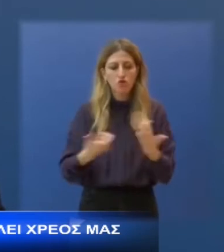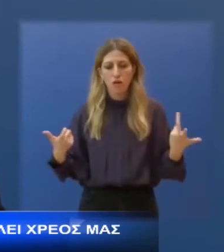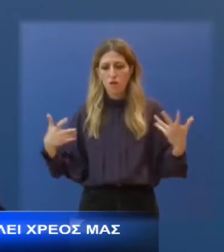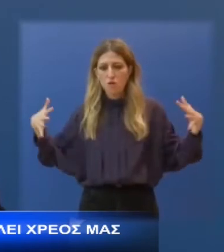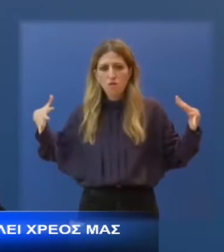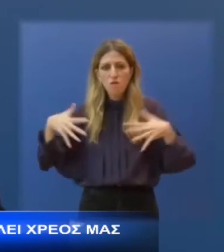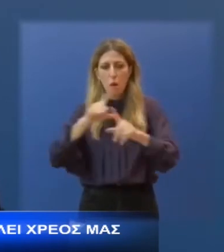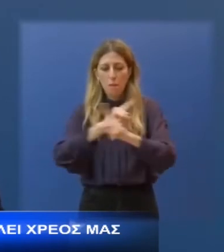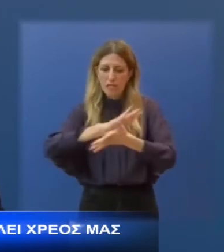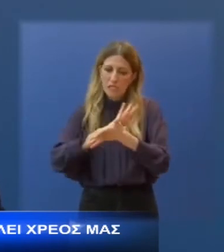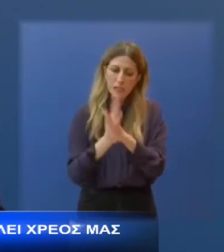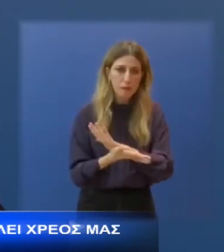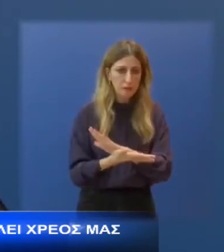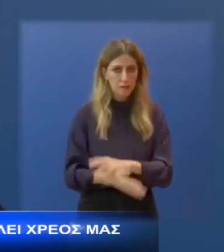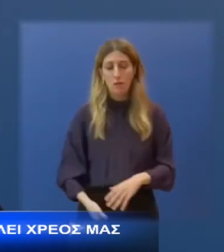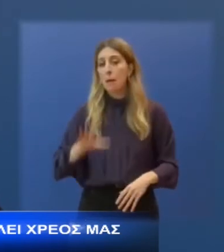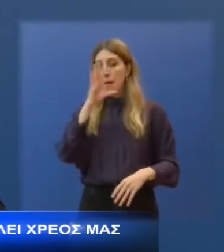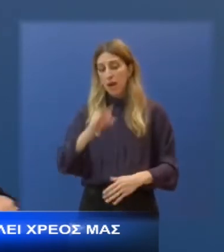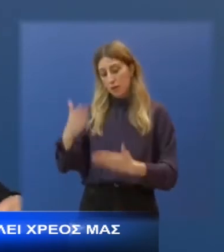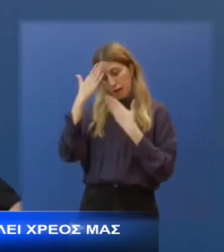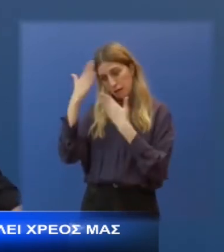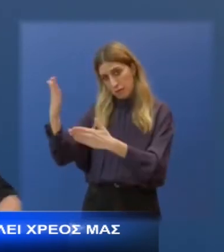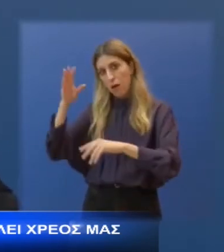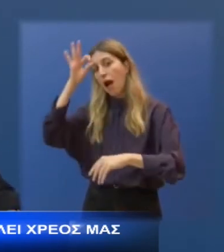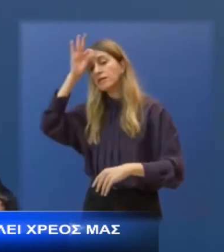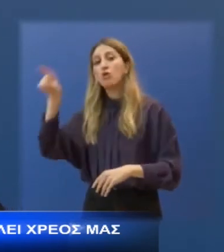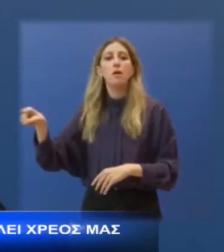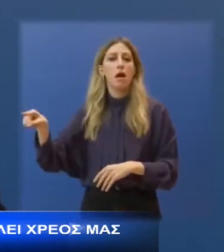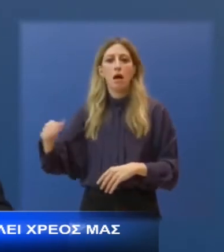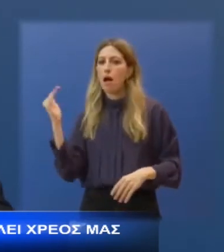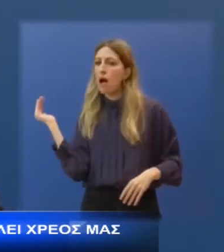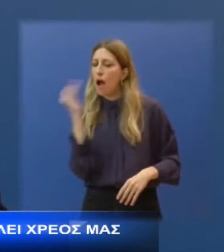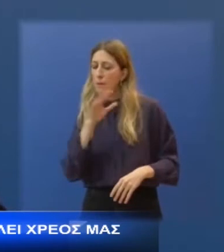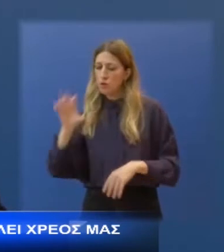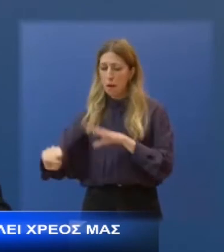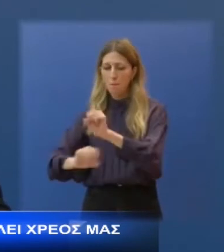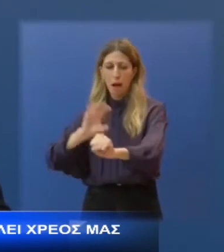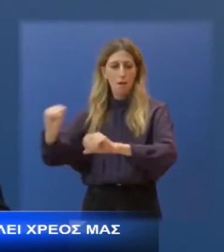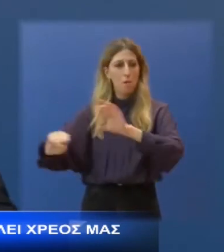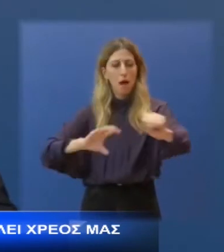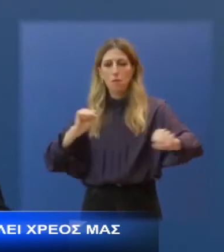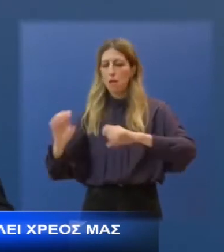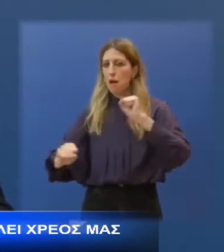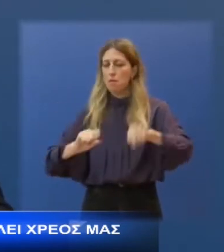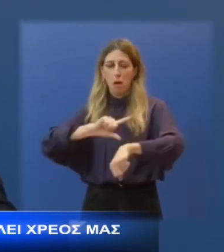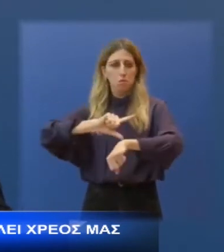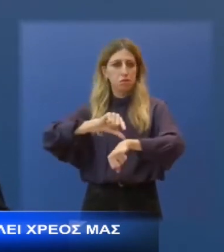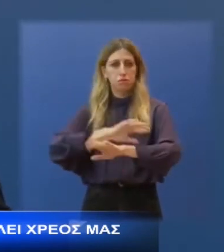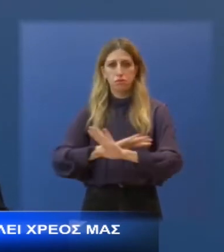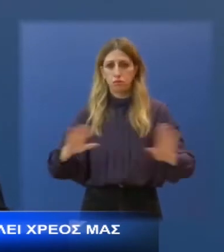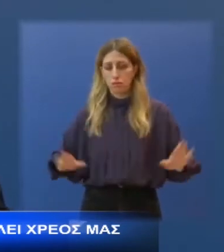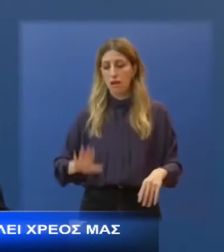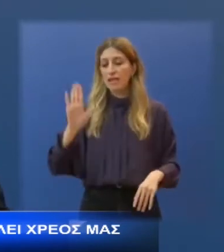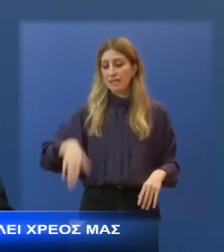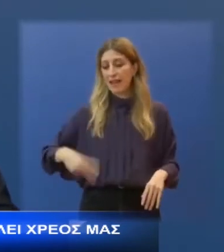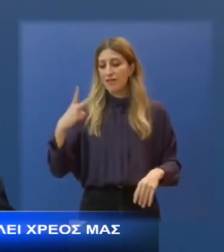σε πολύ σύντομο χρονικό διάστημα να εξιχνιάσει την αποτρόπαια αυτή δολοφονία. Οι παρεμβάσεις που έχουν γίνει τα δύο τελευταία χρόνια βοήθησαν